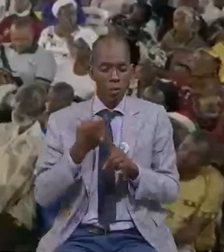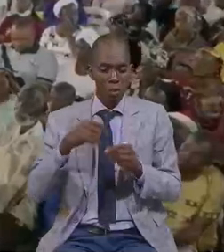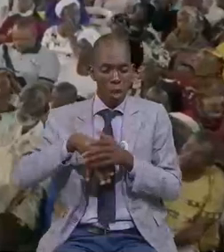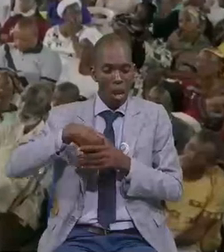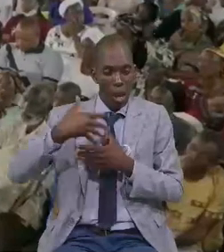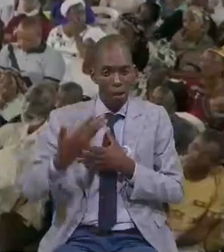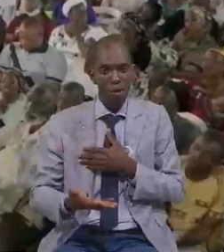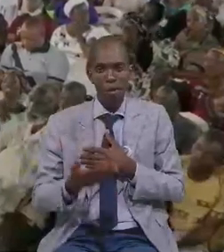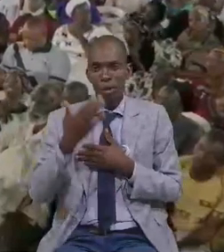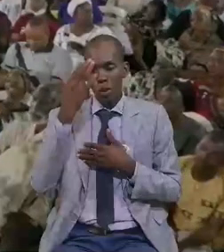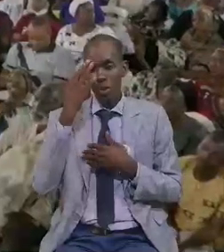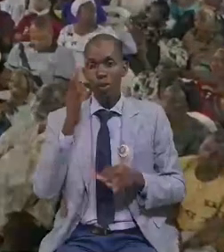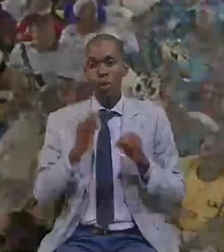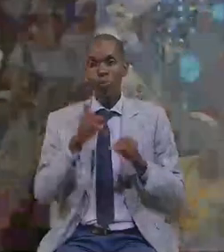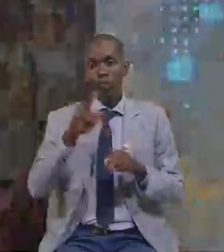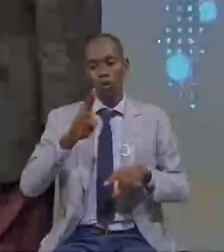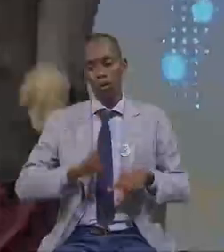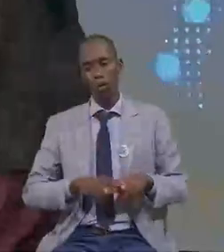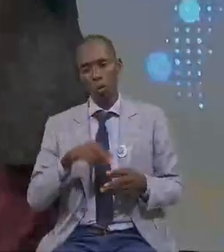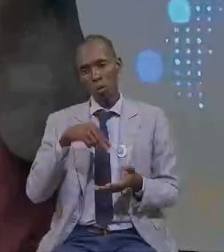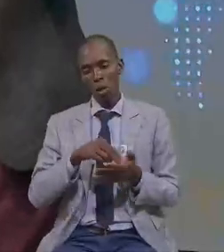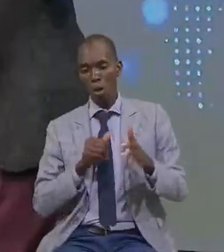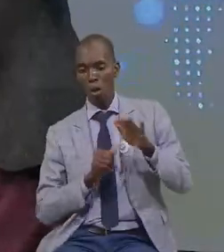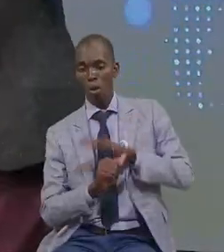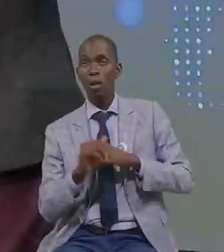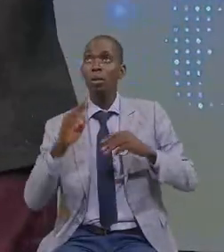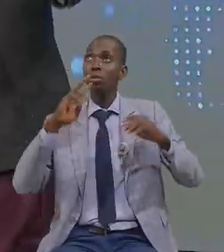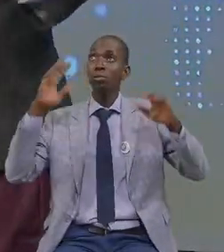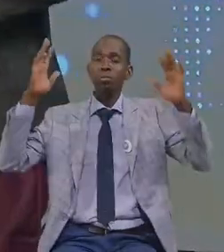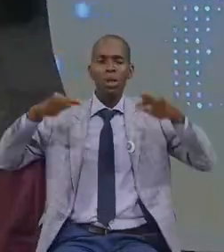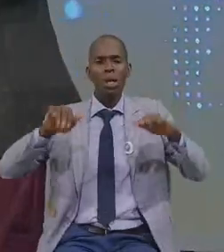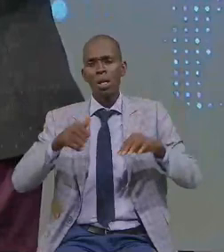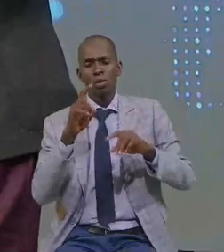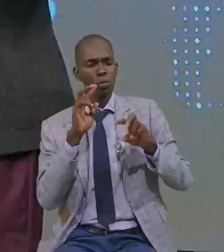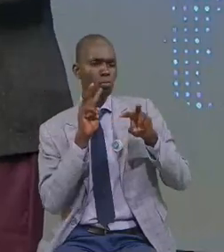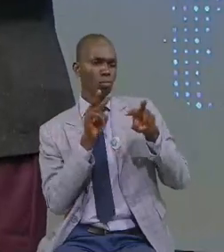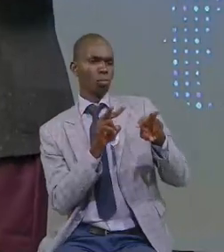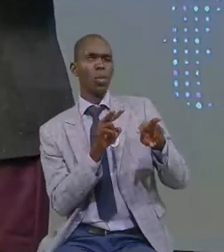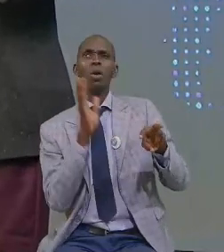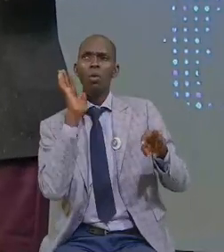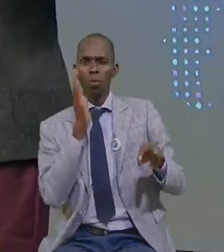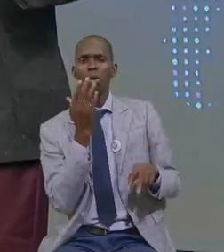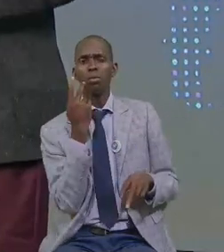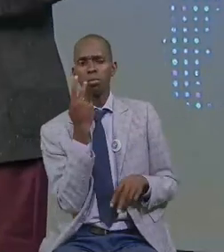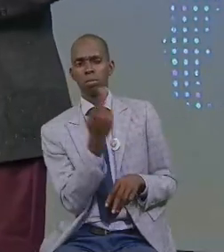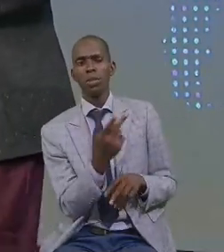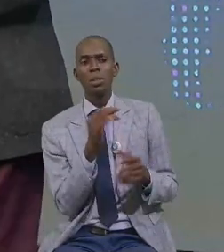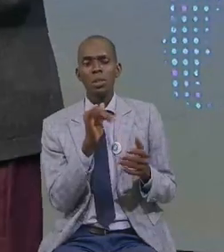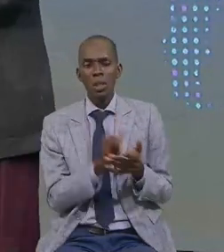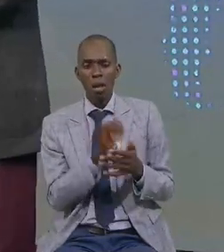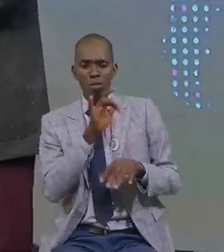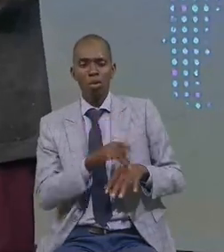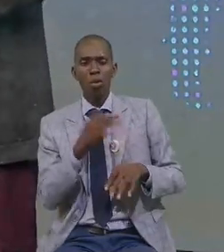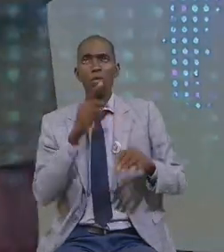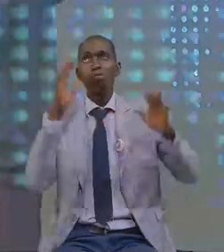du dehors. Amen. Lorsque vous êtes sous la pluie, quand on vous voit, on sait que oui, l'effet de la pluie sur